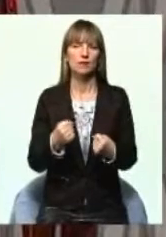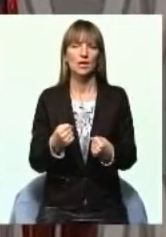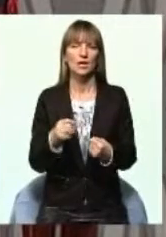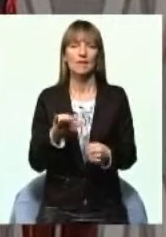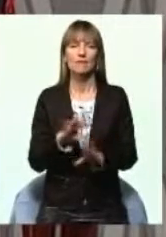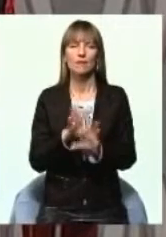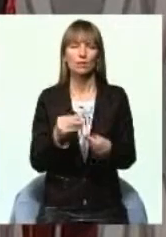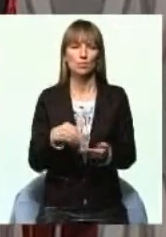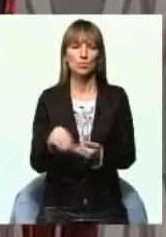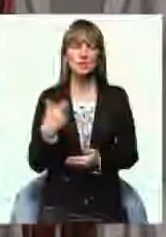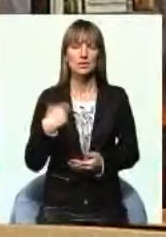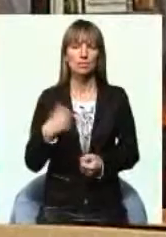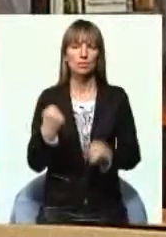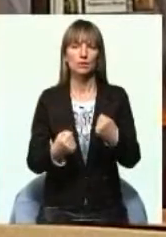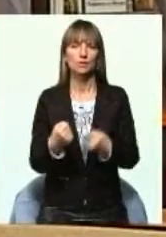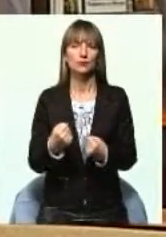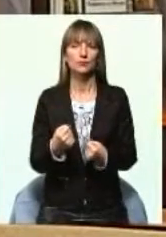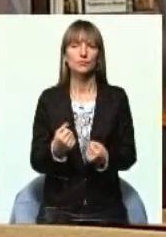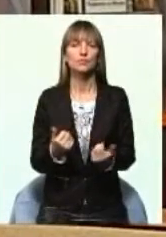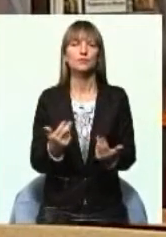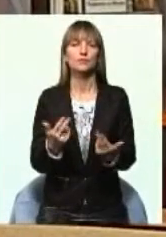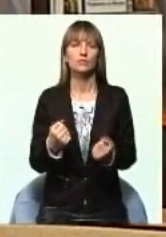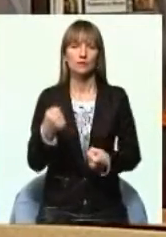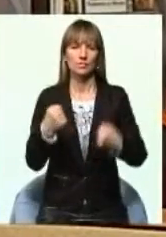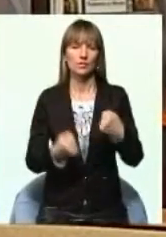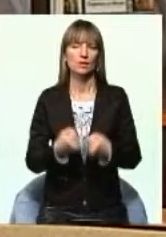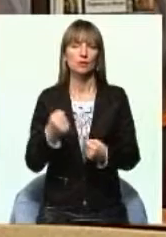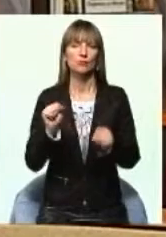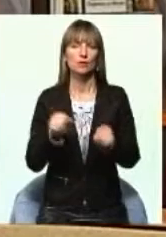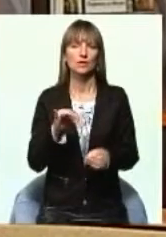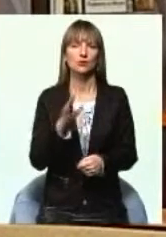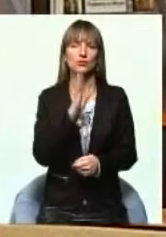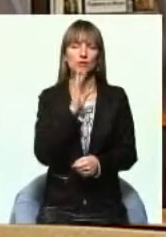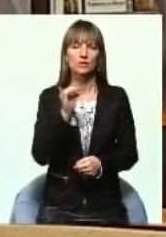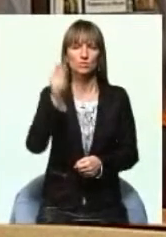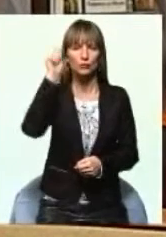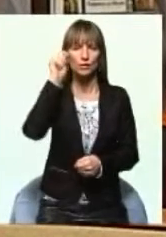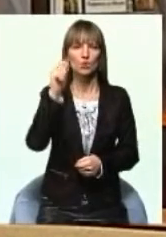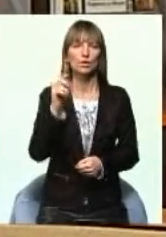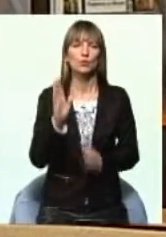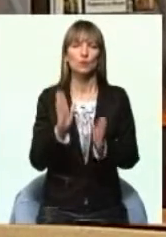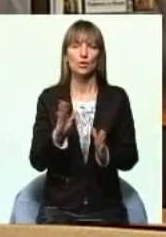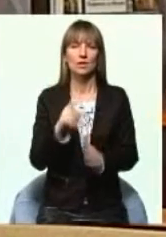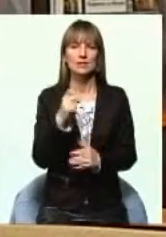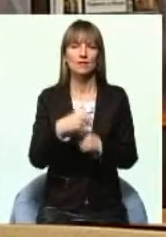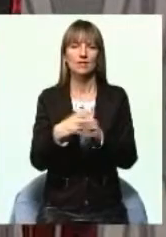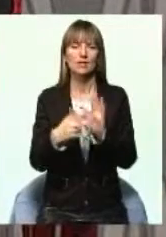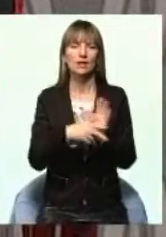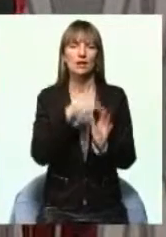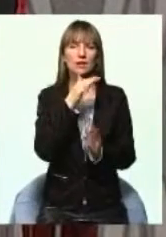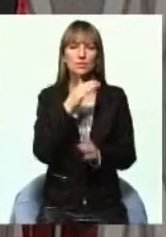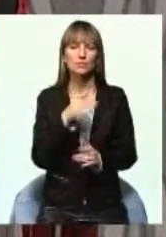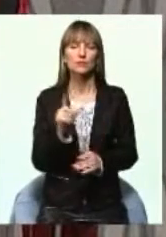та й взагалі придбати собі автівку? Звичайно, транспортом можуть керувати і жінки, і чоловіки, але тільки з 18 років.